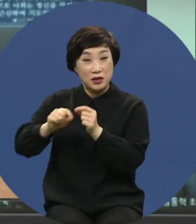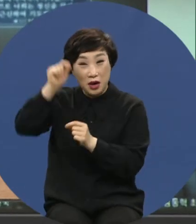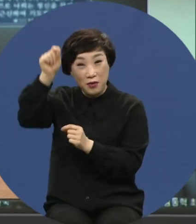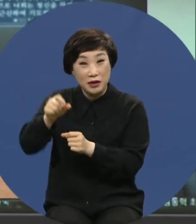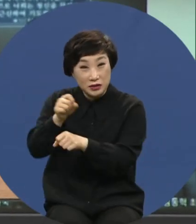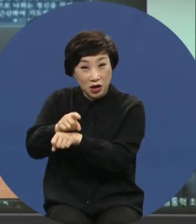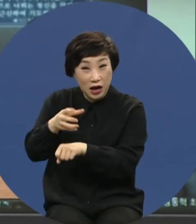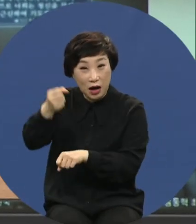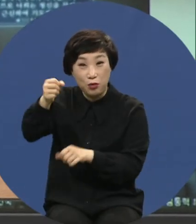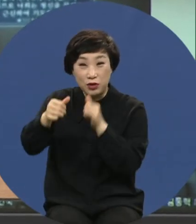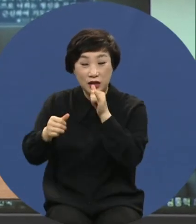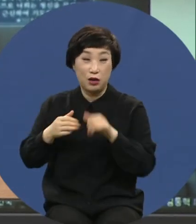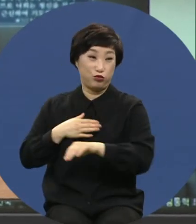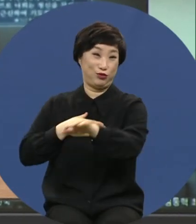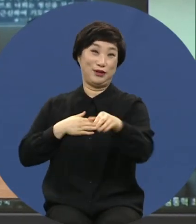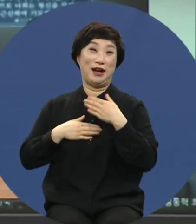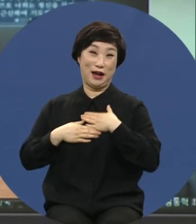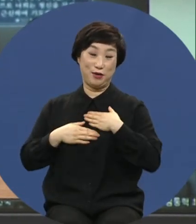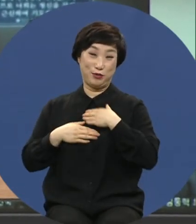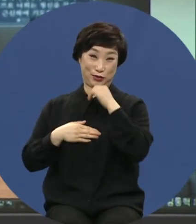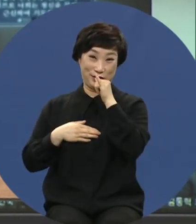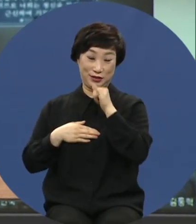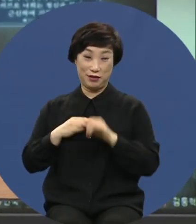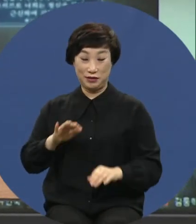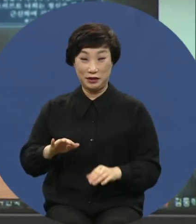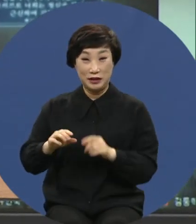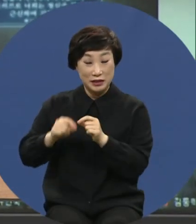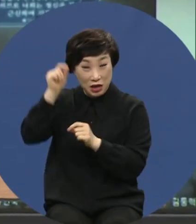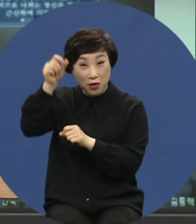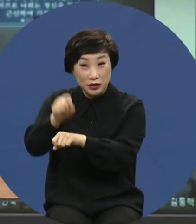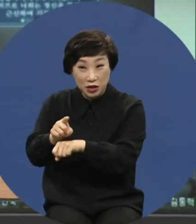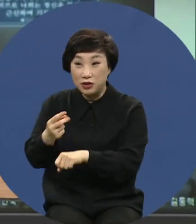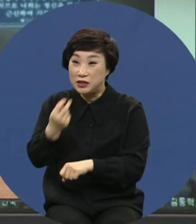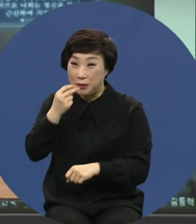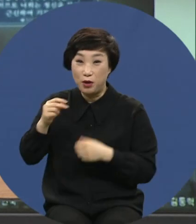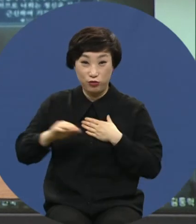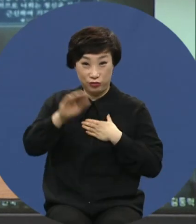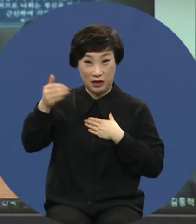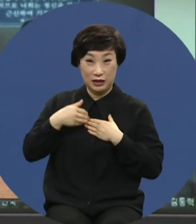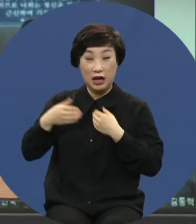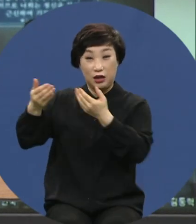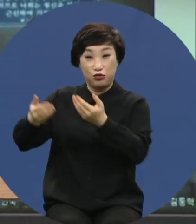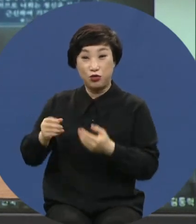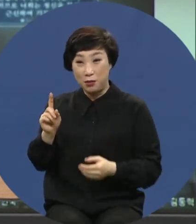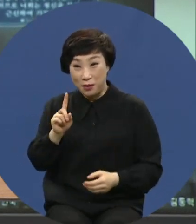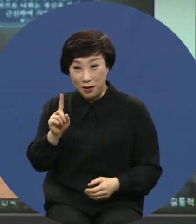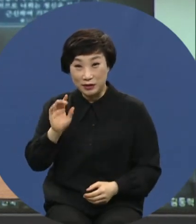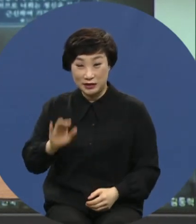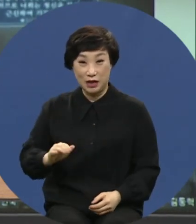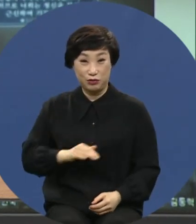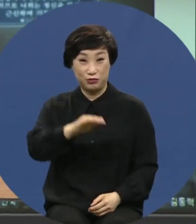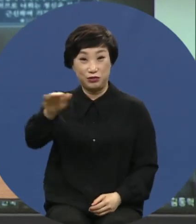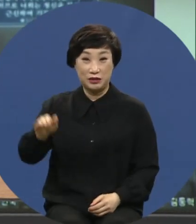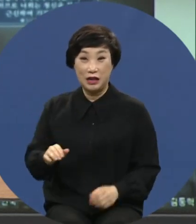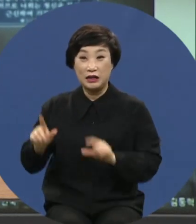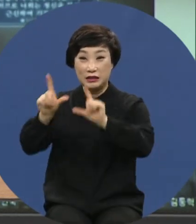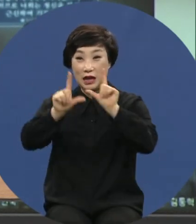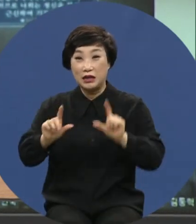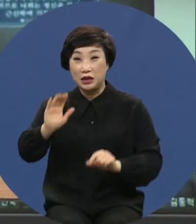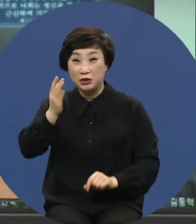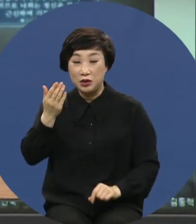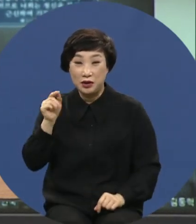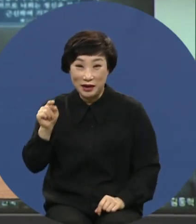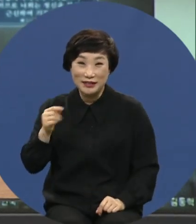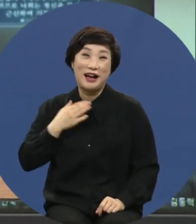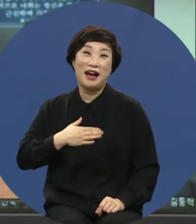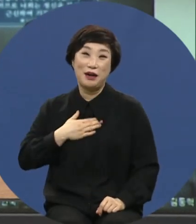가지고 있는가를 우리가 알고 있고 그 영원성의 생명을 우리에게 어떻게 부여하여 우리는 살게